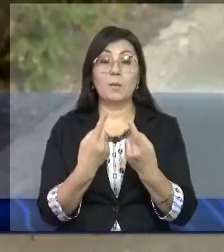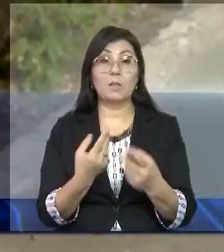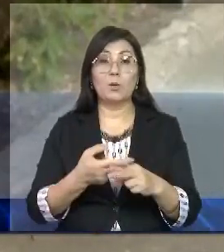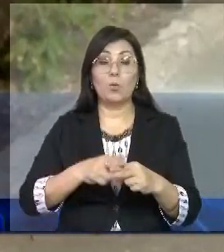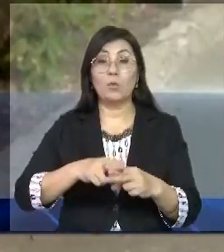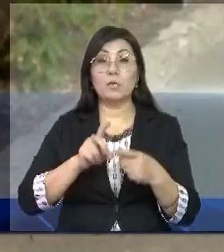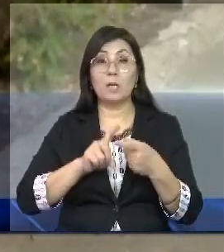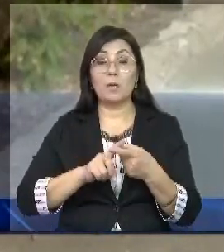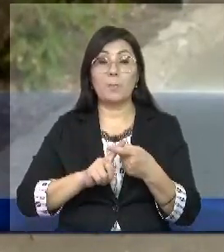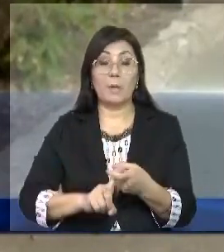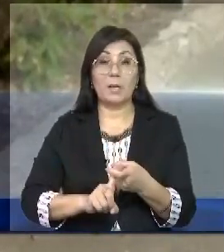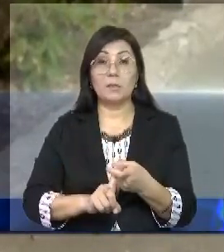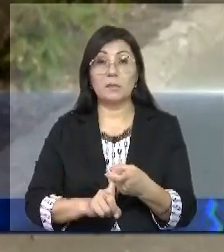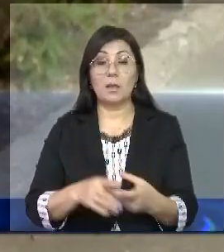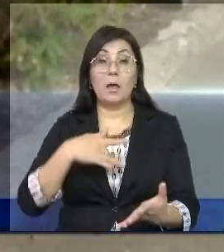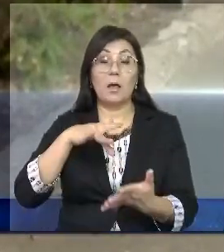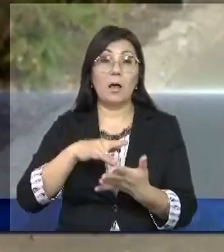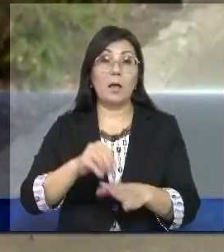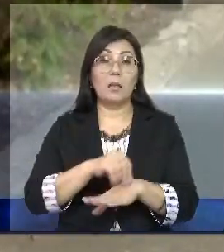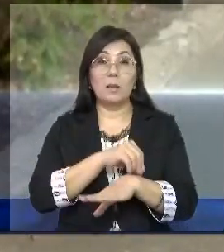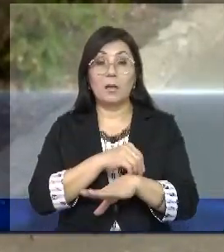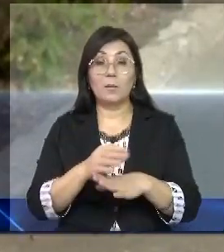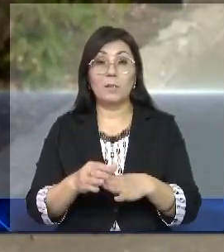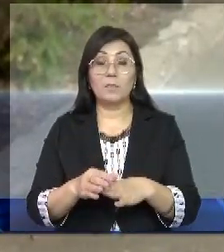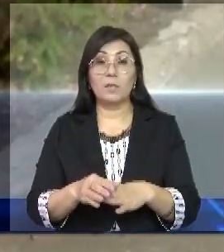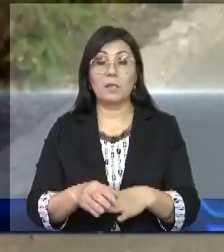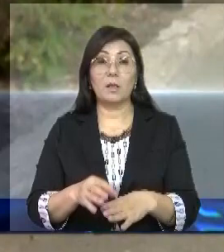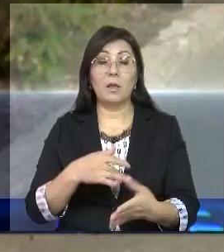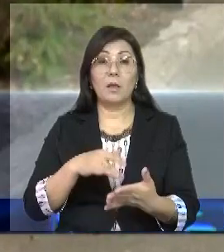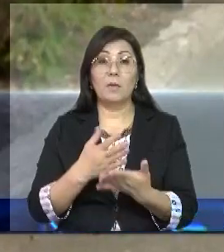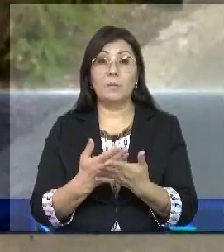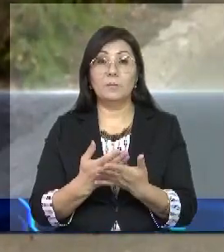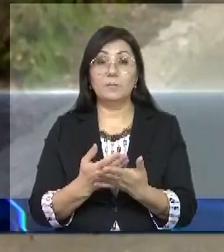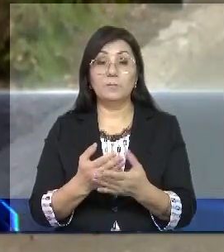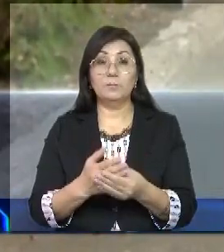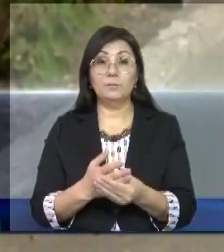бойынша қалалық әкімге қалалық ветстанция вет